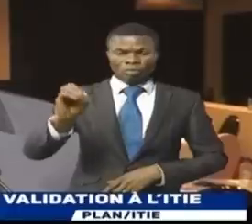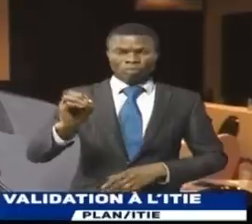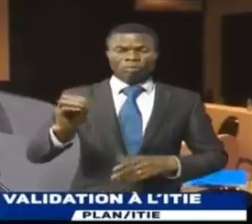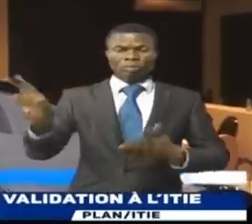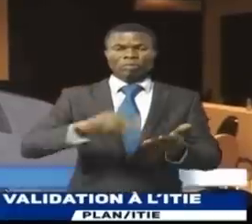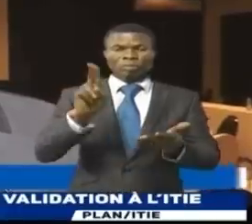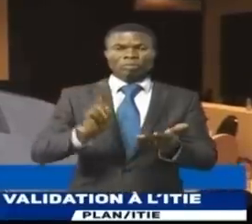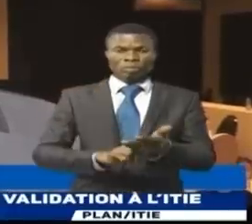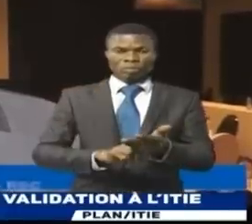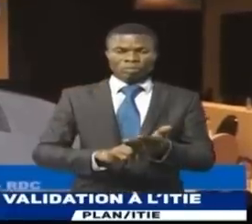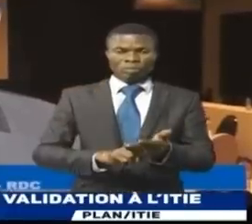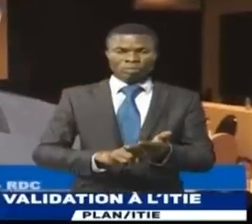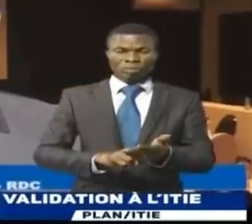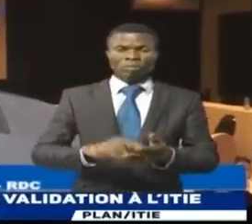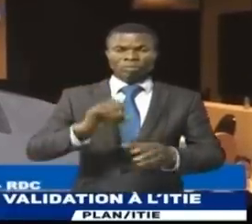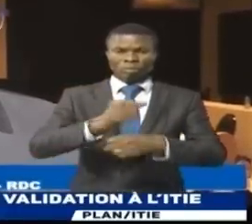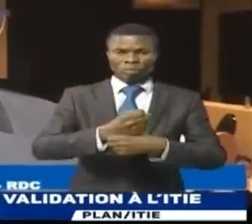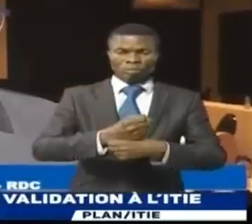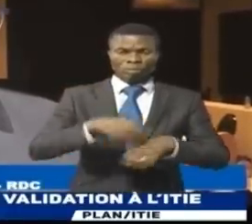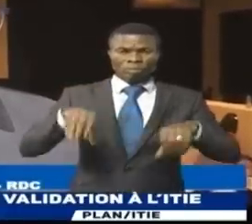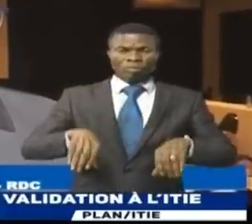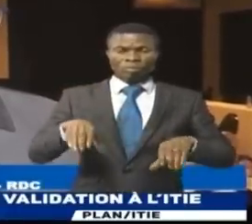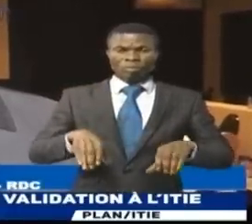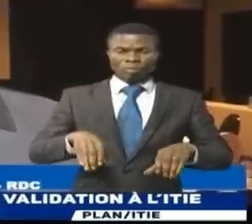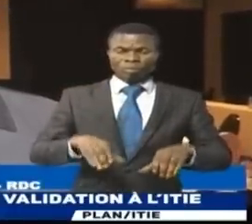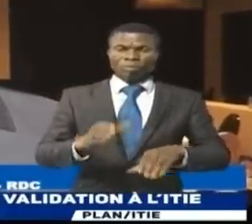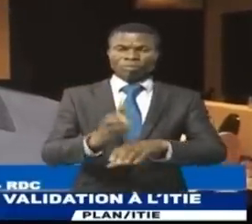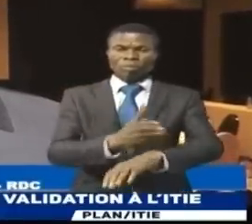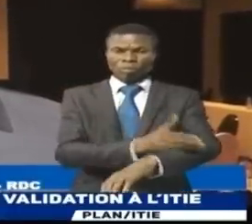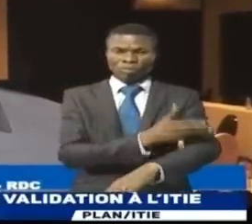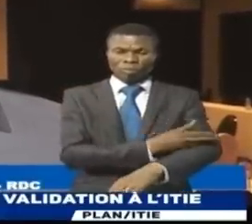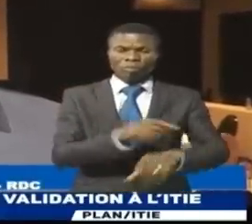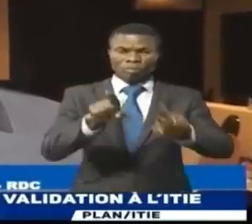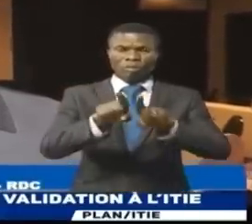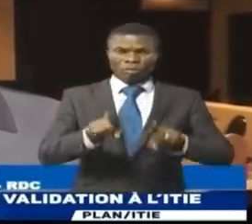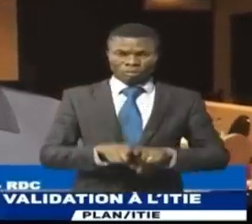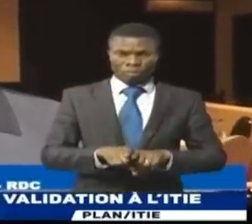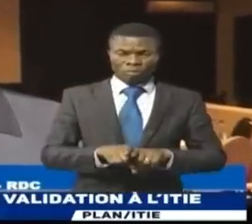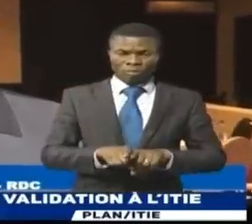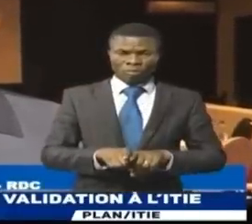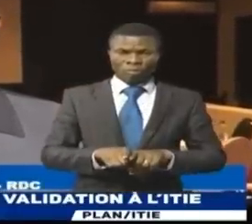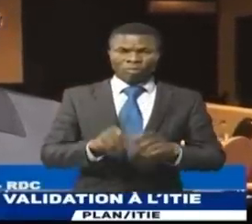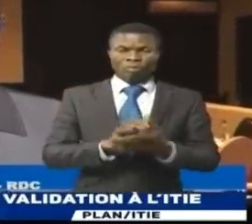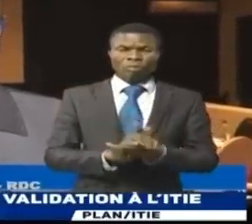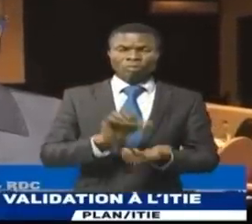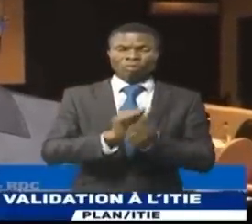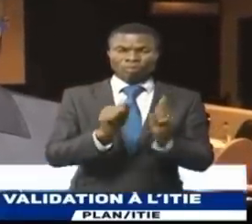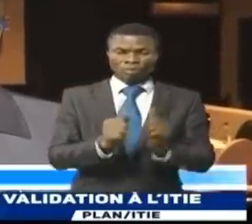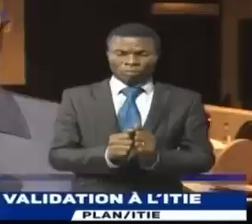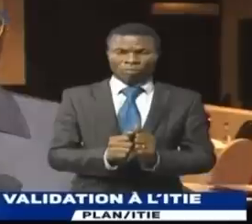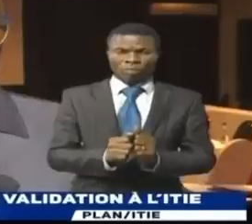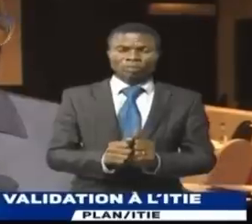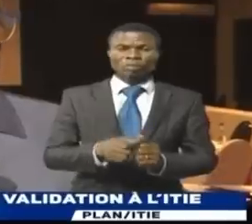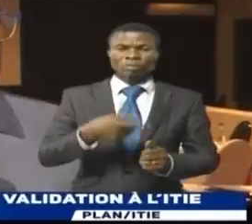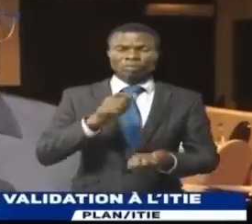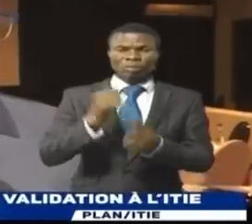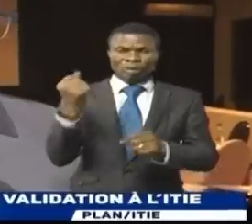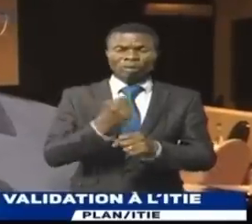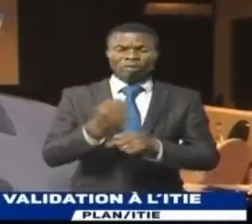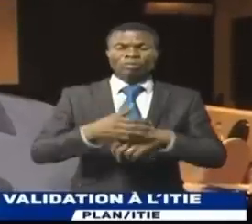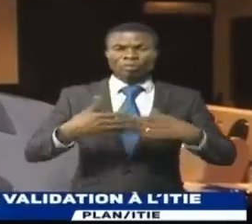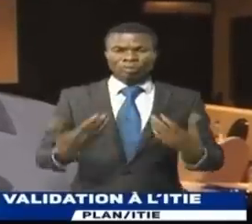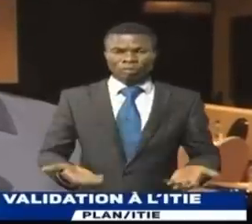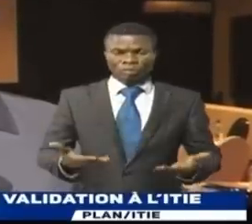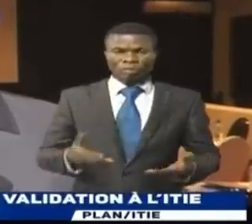a amené à la création de Congo Ressources. Et puis il y a eu d'autres questions liées au fonctionnement